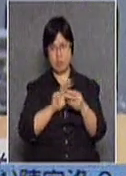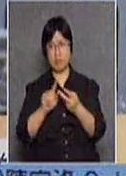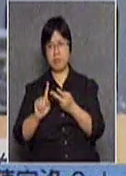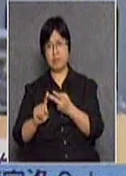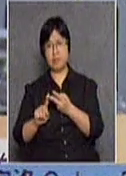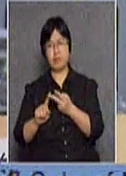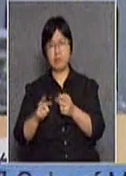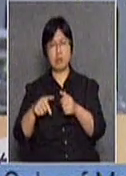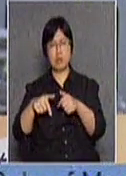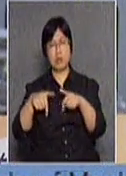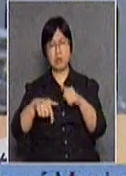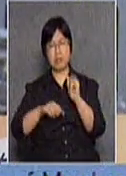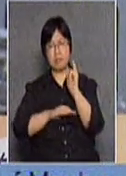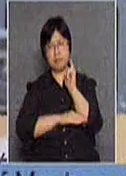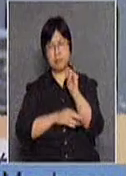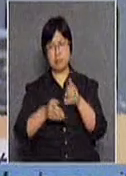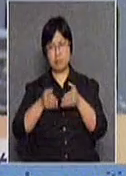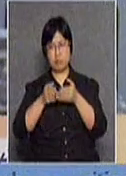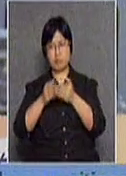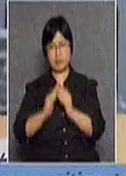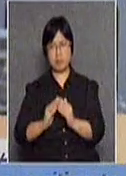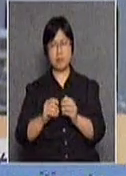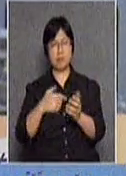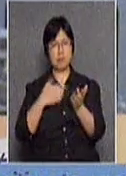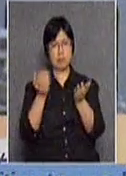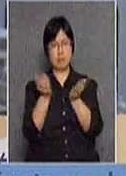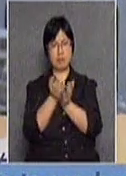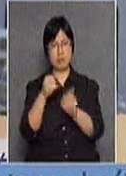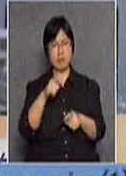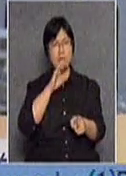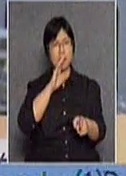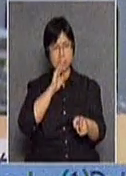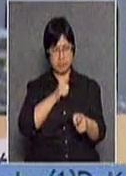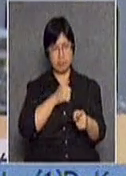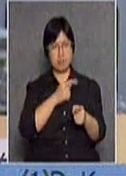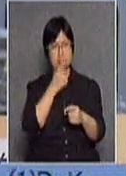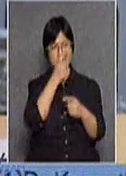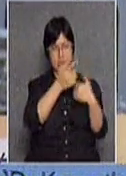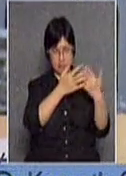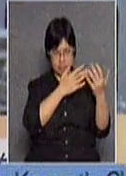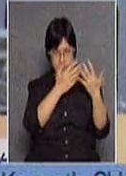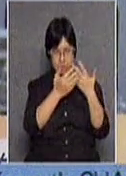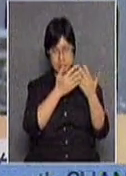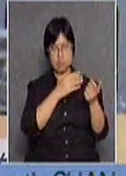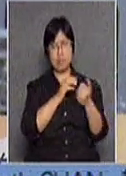呢一個南丫海難咧，不足為憑嘅，即係話你講得啱嘅一件事咧，係唔應